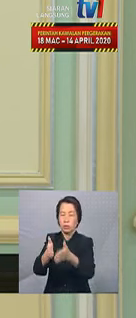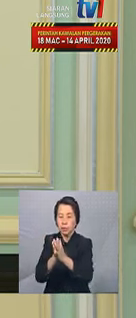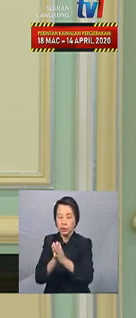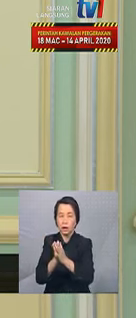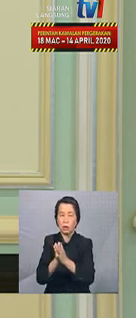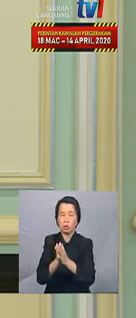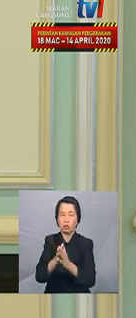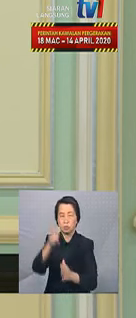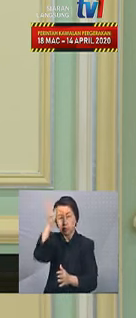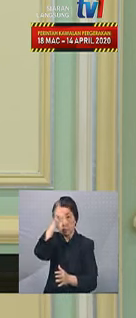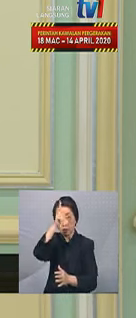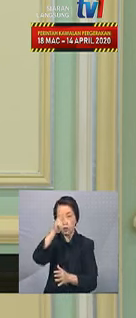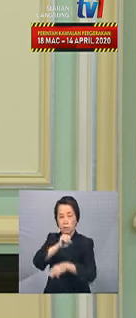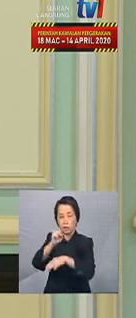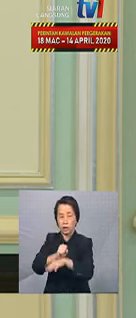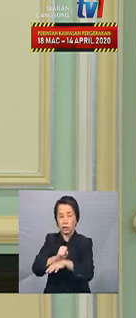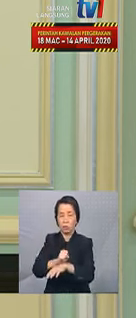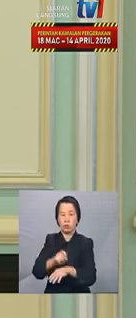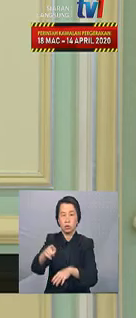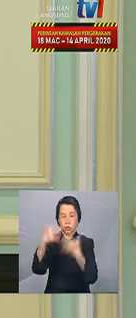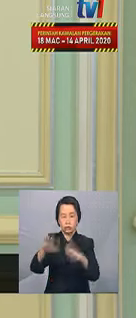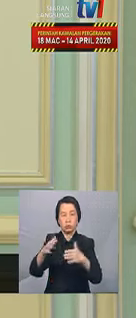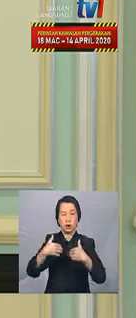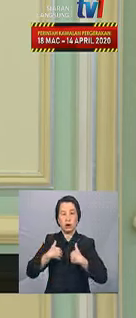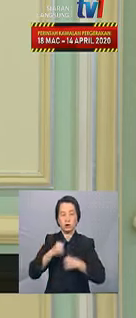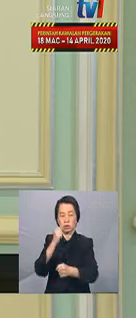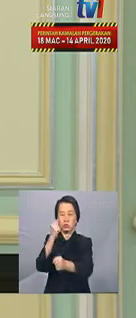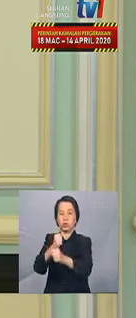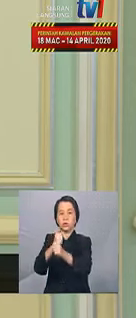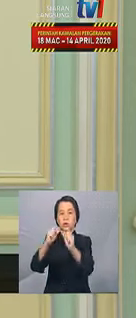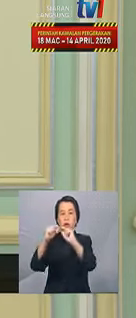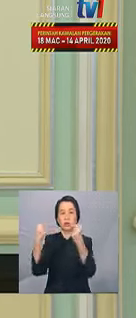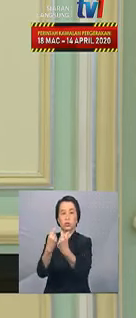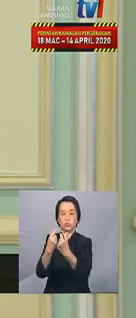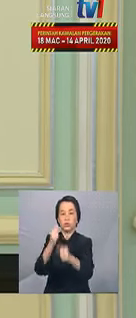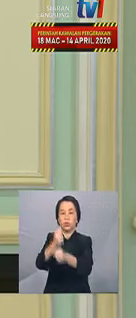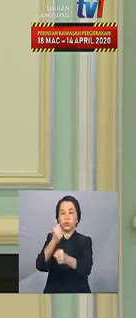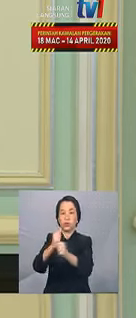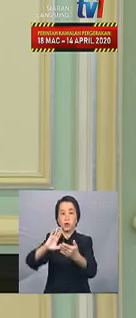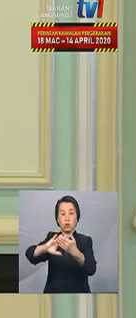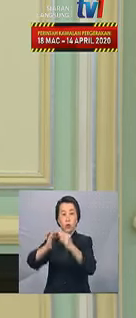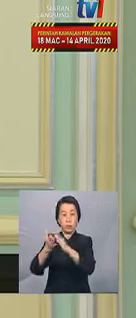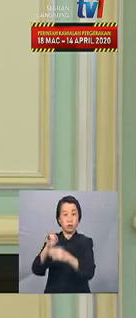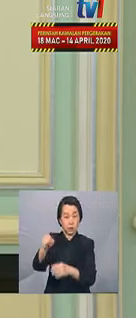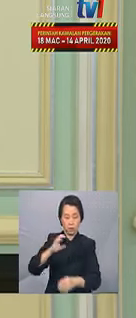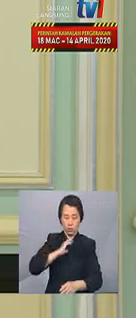Luar yang mana mereka telah pun mempunyai working groups, working committee antara